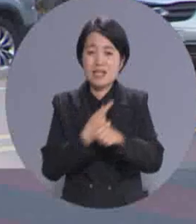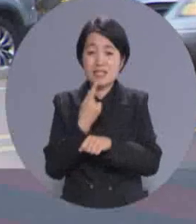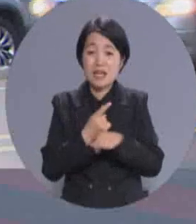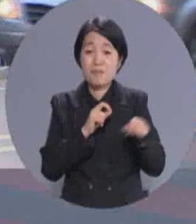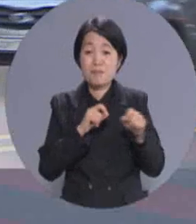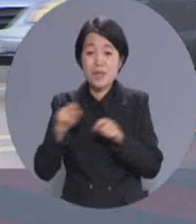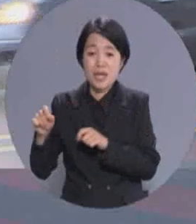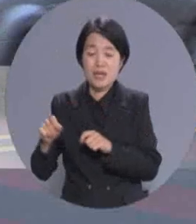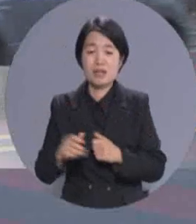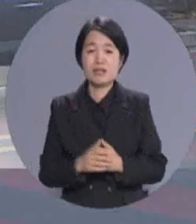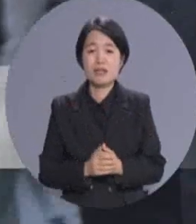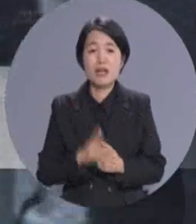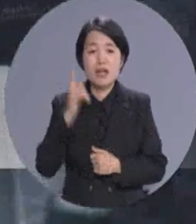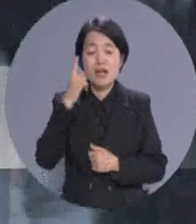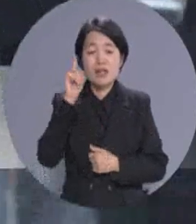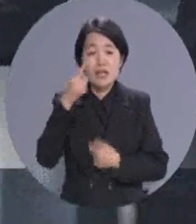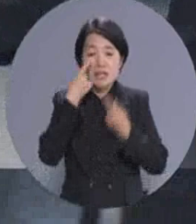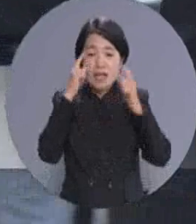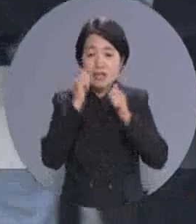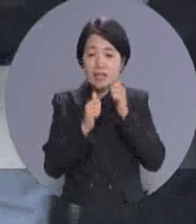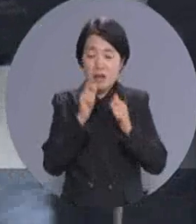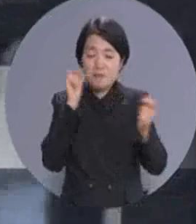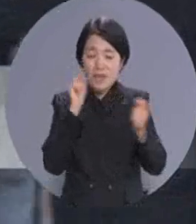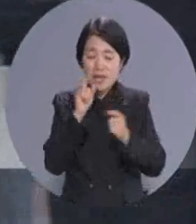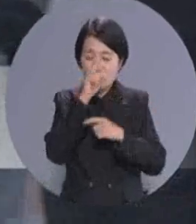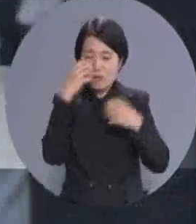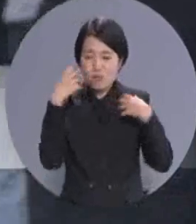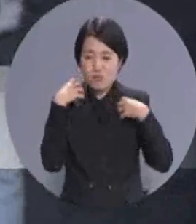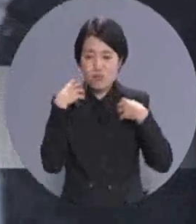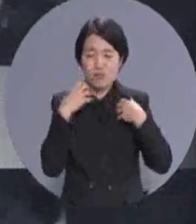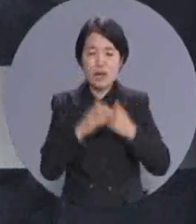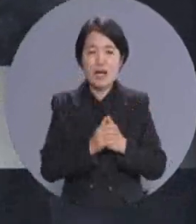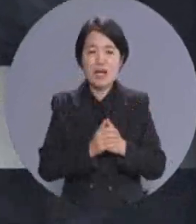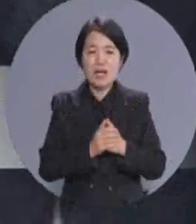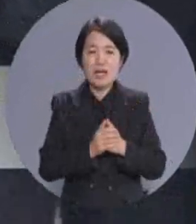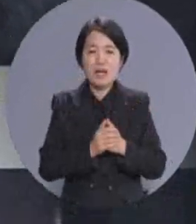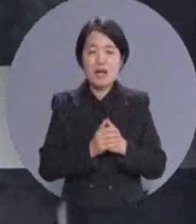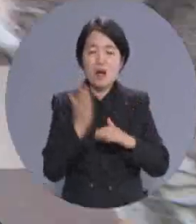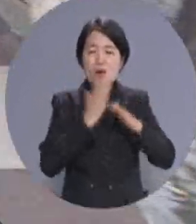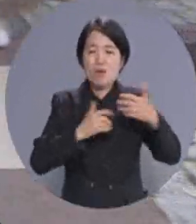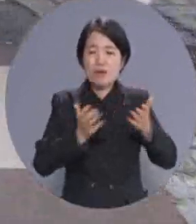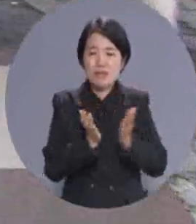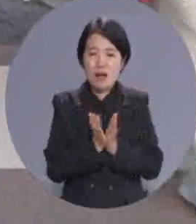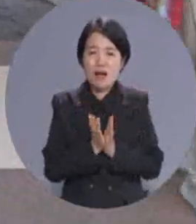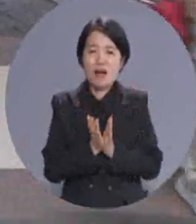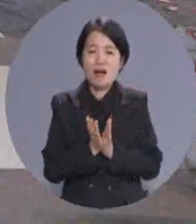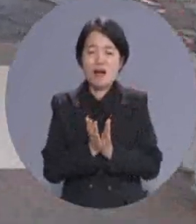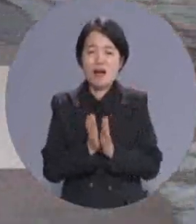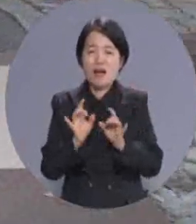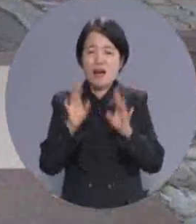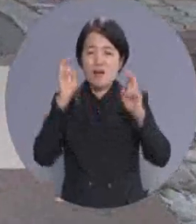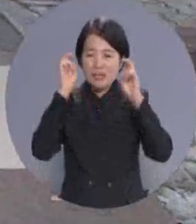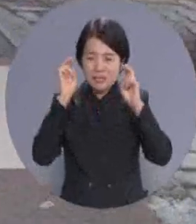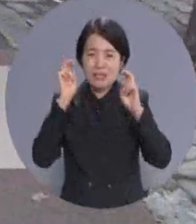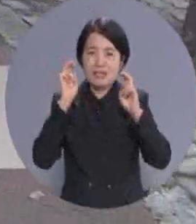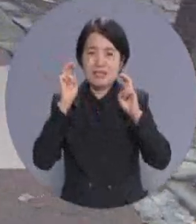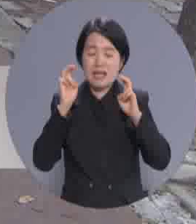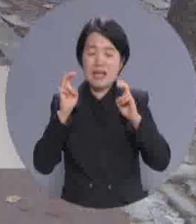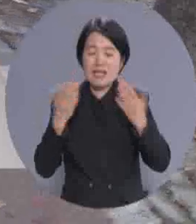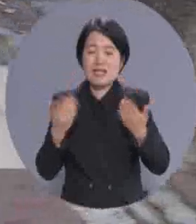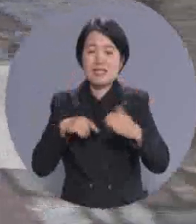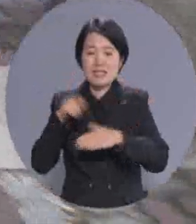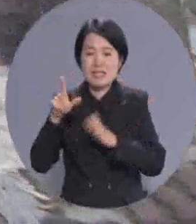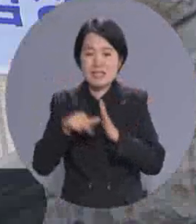늦춰지는 내일 수능 시험을 앞두고 정부가 관공사 기업에 출근 시간을 늦추도록 권고했고 기업들은